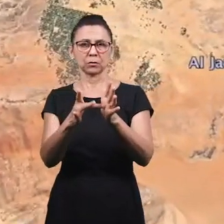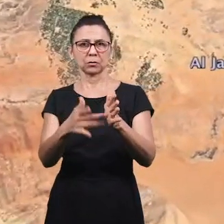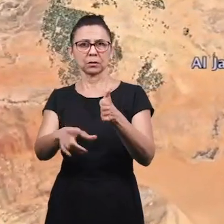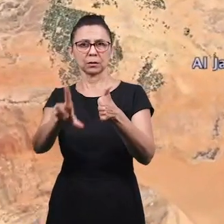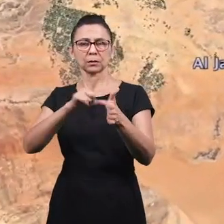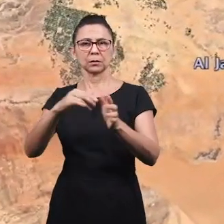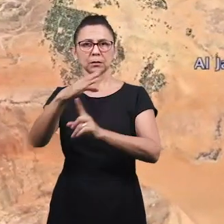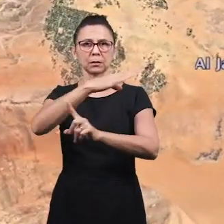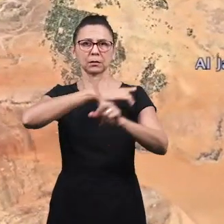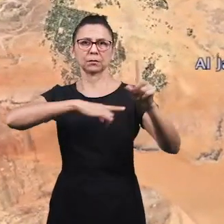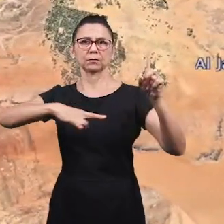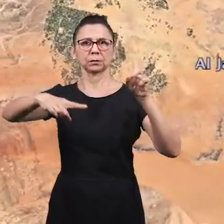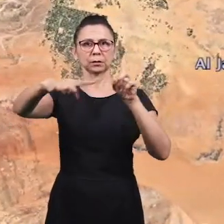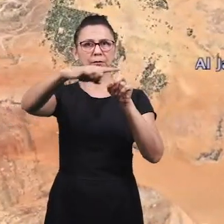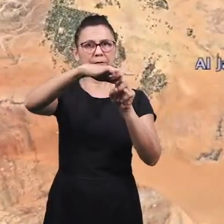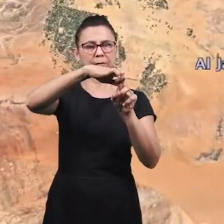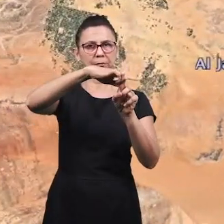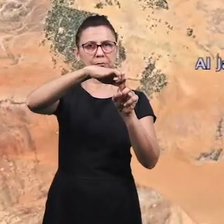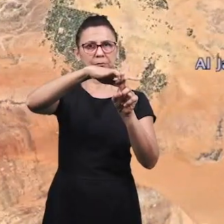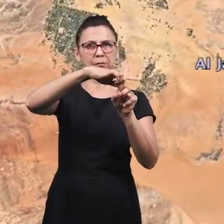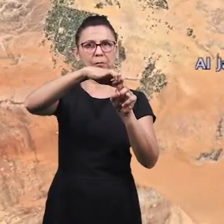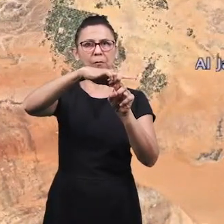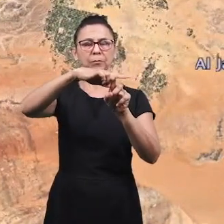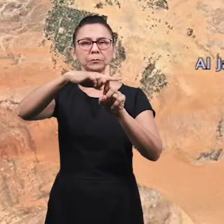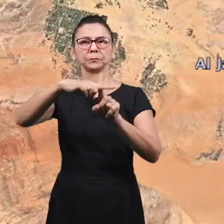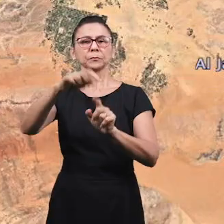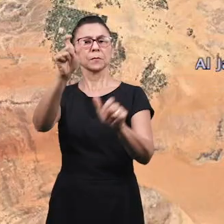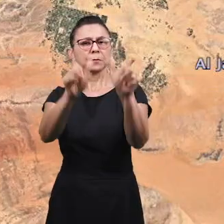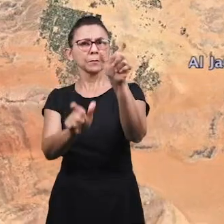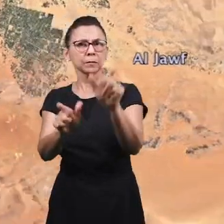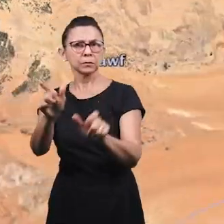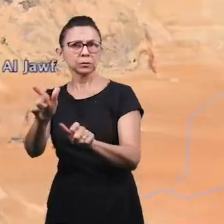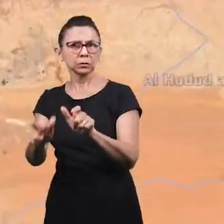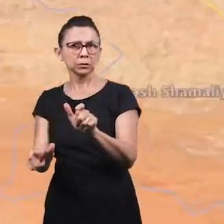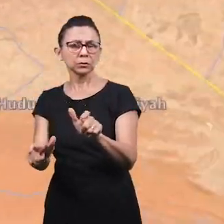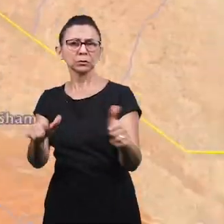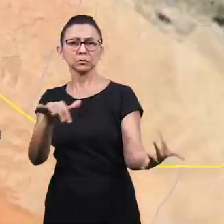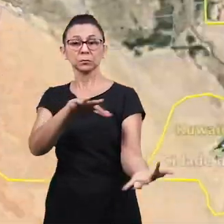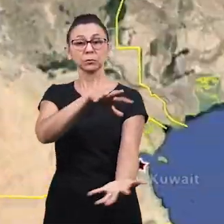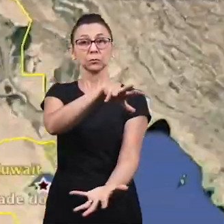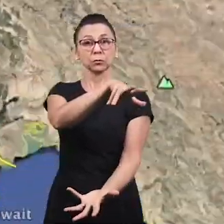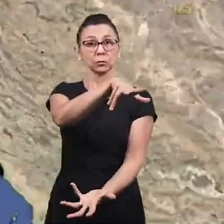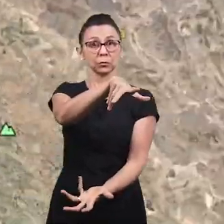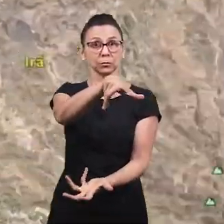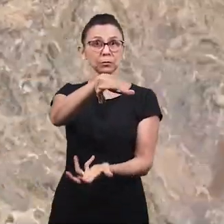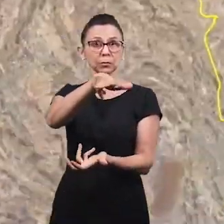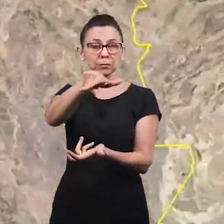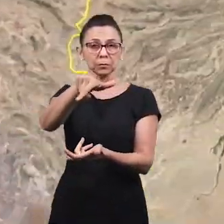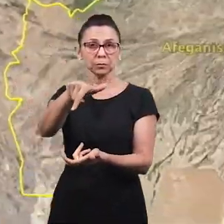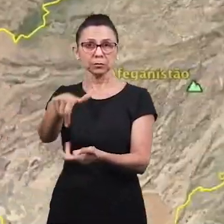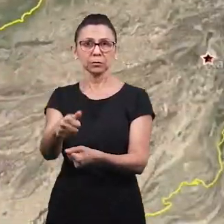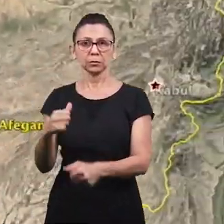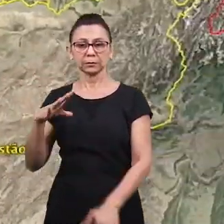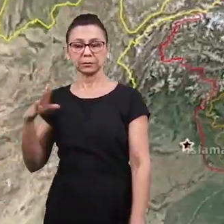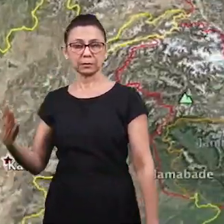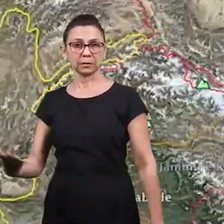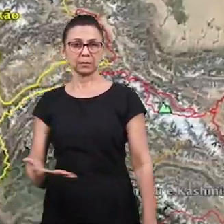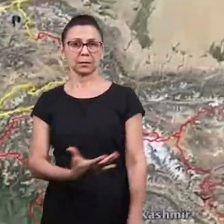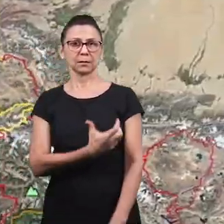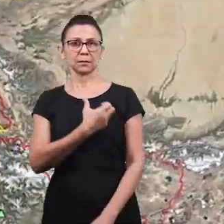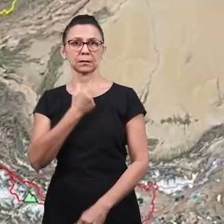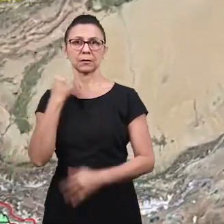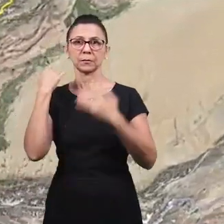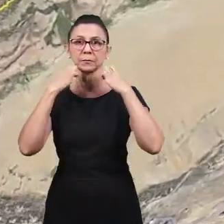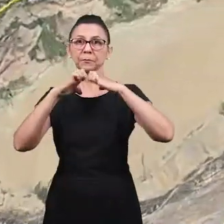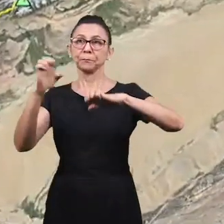Jésus à la veille de sa mort à la croix de Calvaire. Des personnes de toutes les parties du monde sont touchées